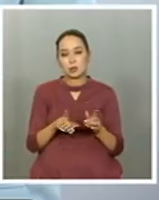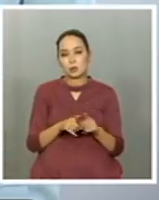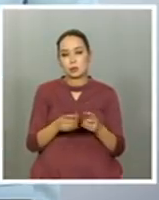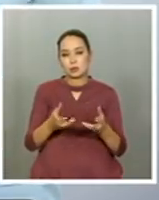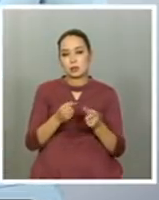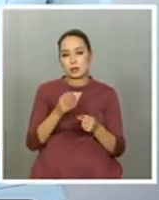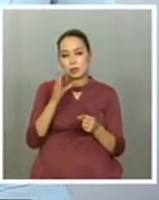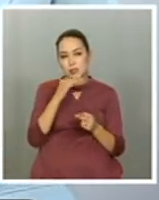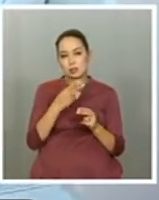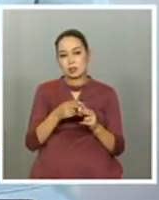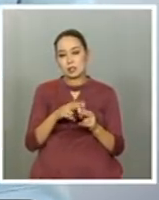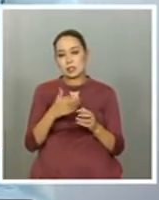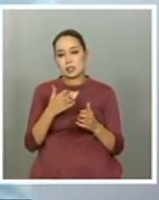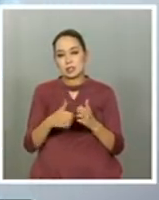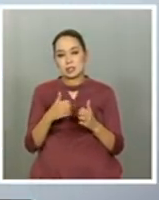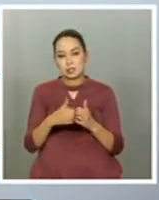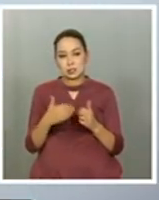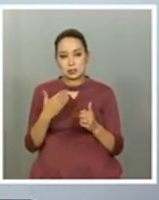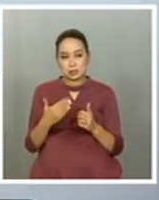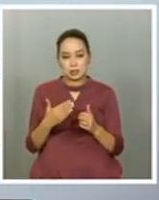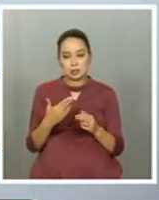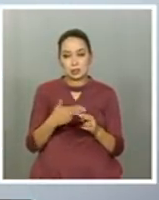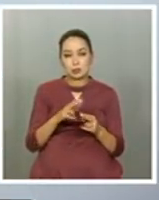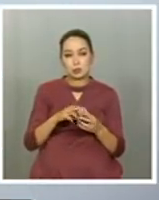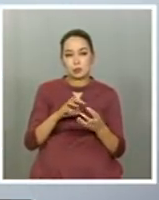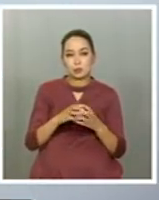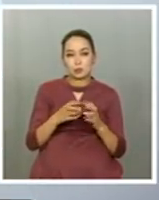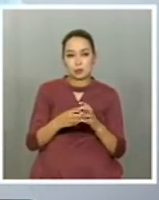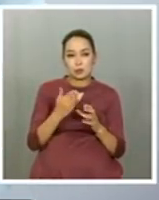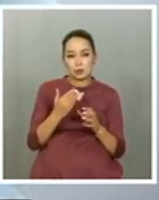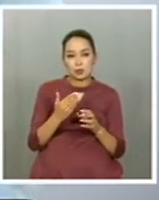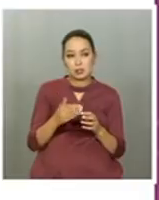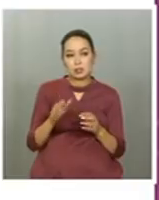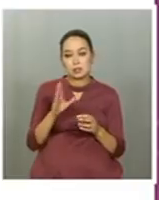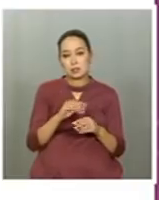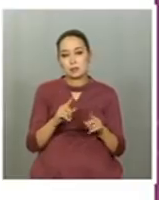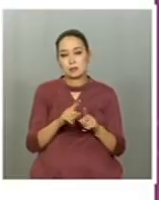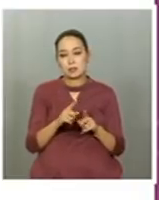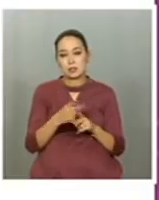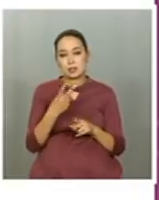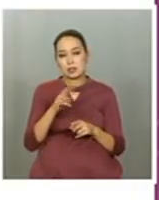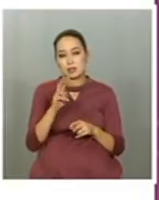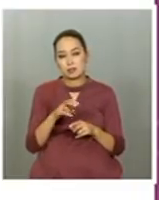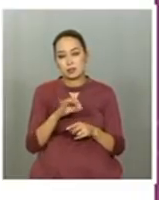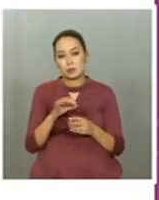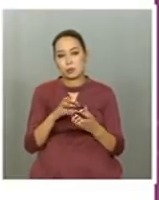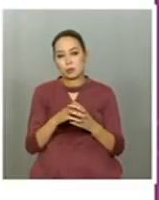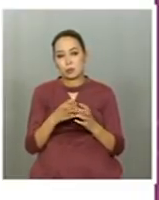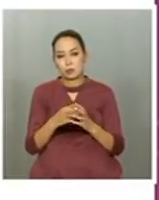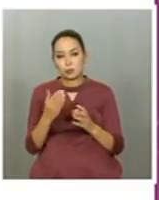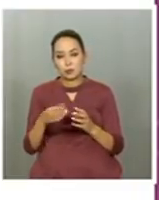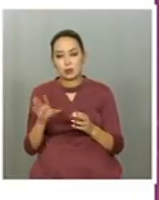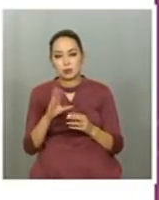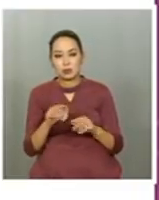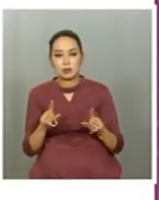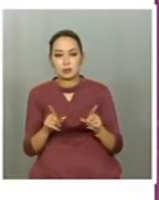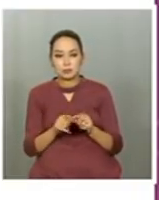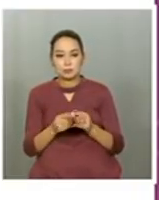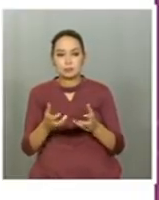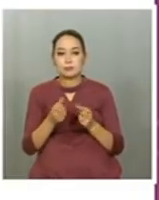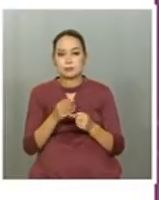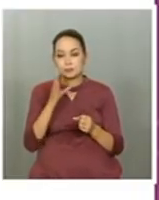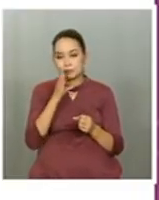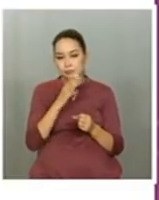белсенділігі орташа металдарды көміртектің эквивалентті оксидімен немесе көміртекпен тотықсыздандыру арқылы алады.